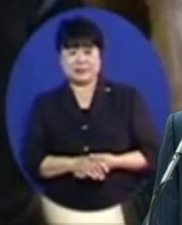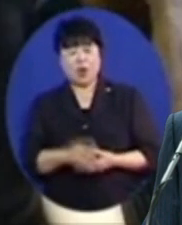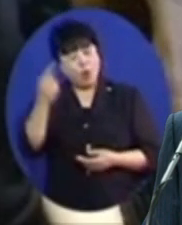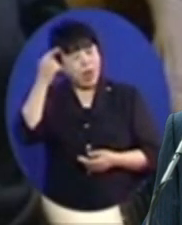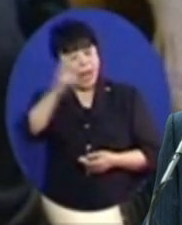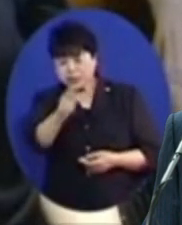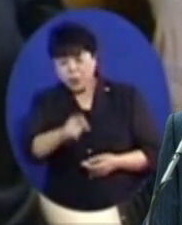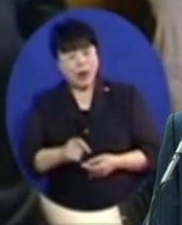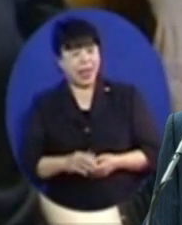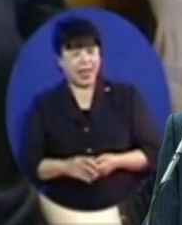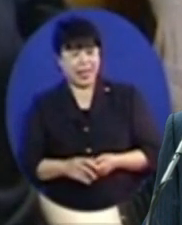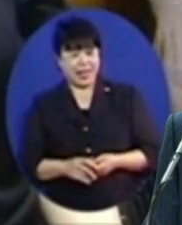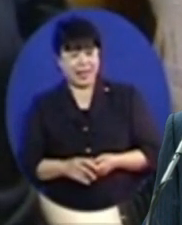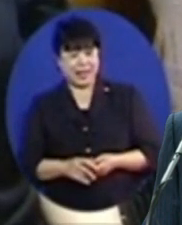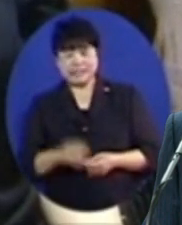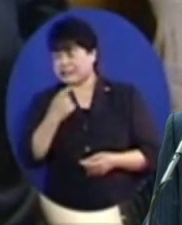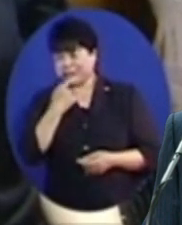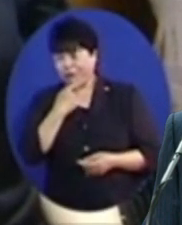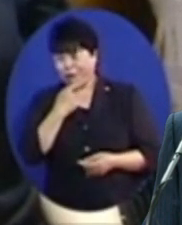기록해 놓으셨는가?